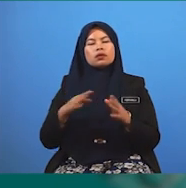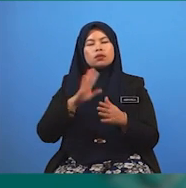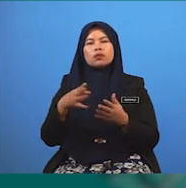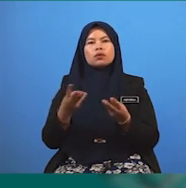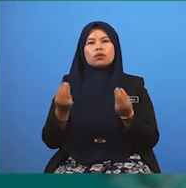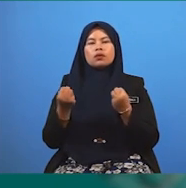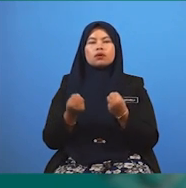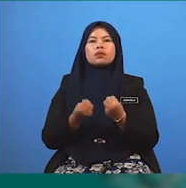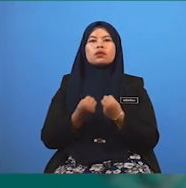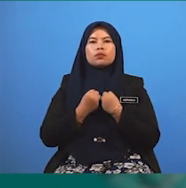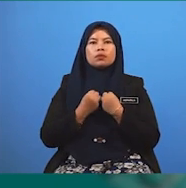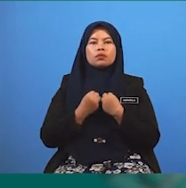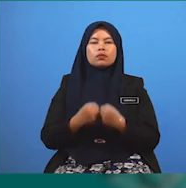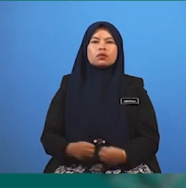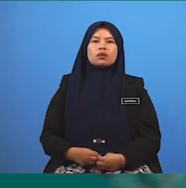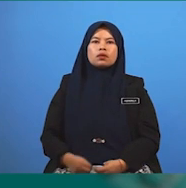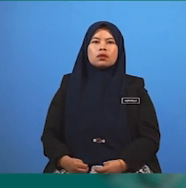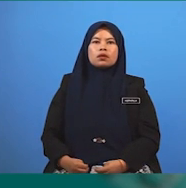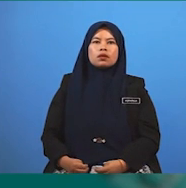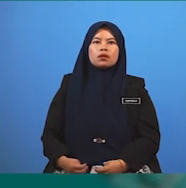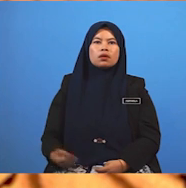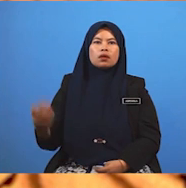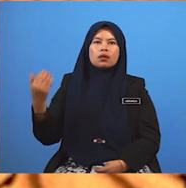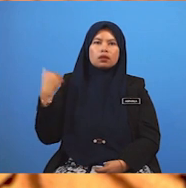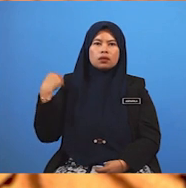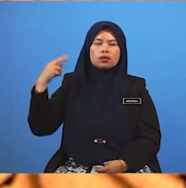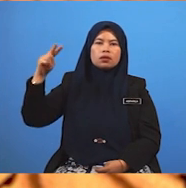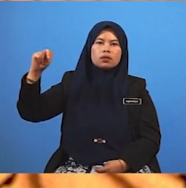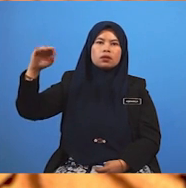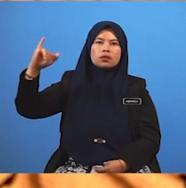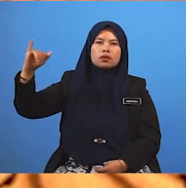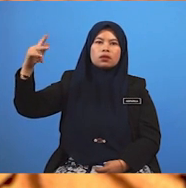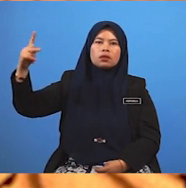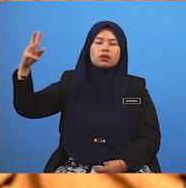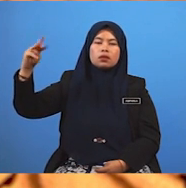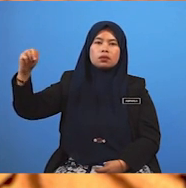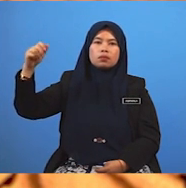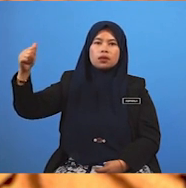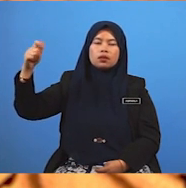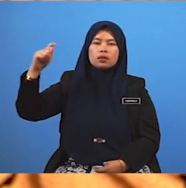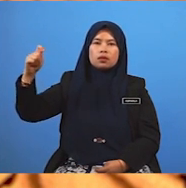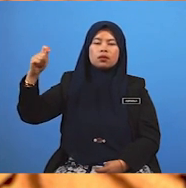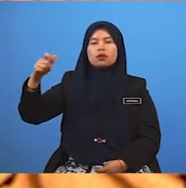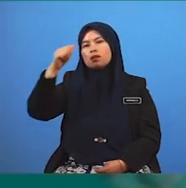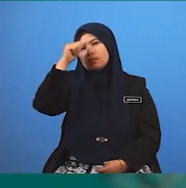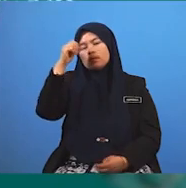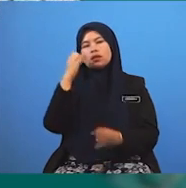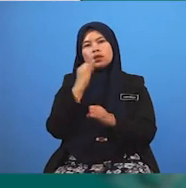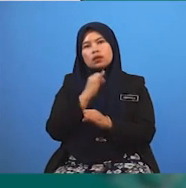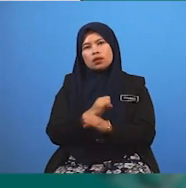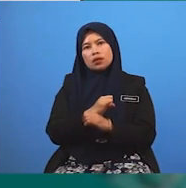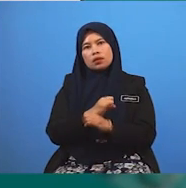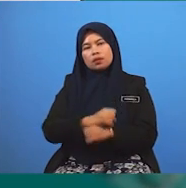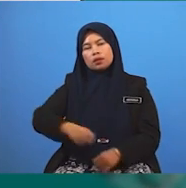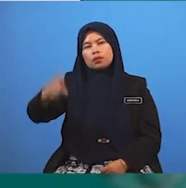Antara nikmat yang Allah Subhanahu Wa Taala janjikan kepada golongan ini ialah, pertama,